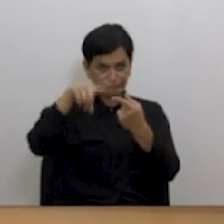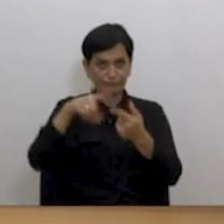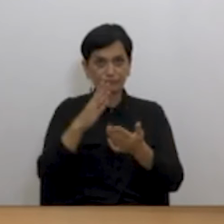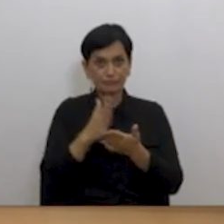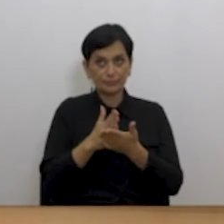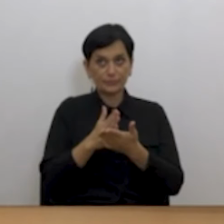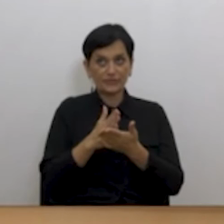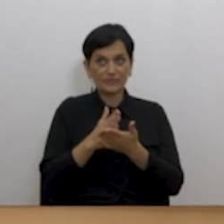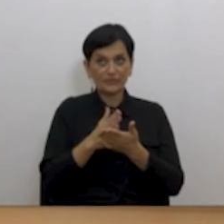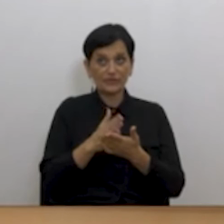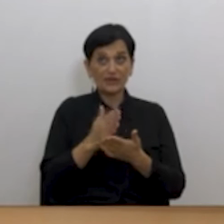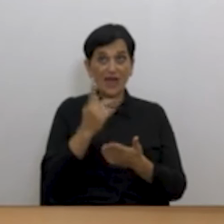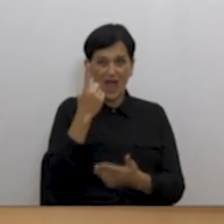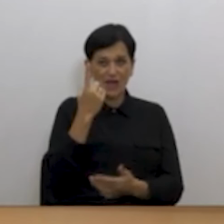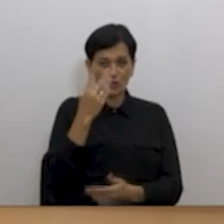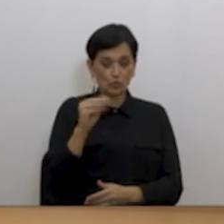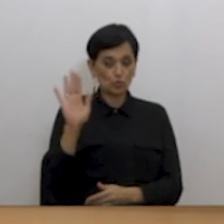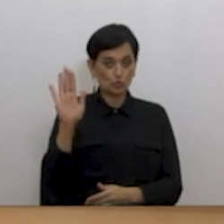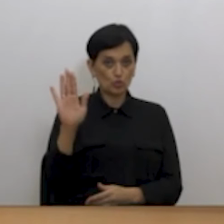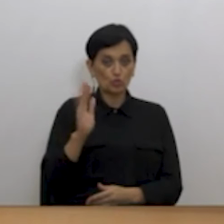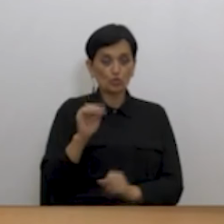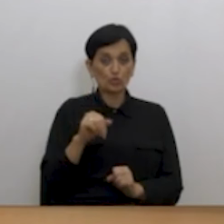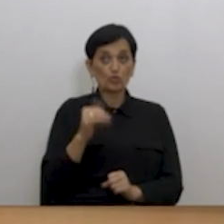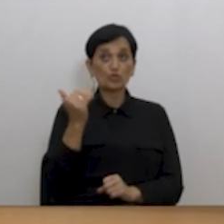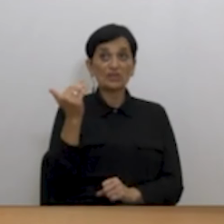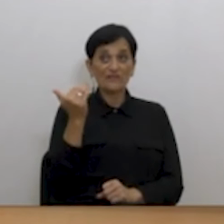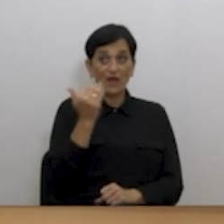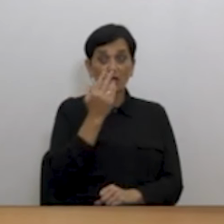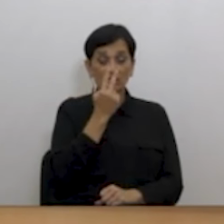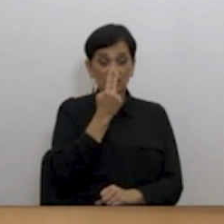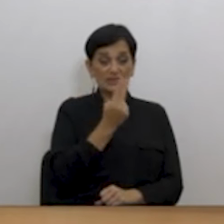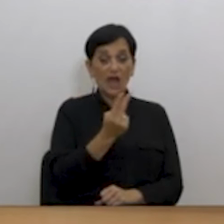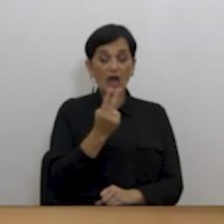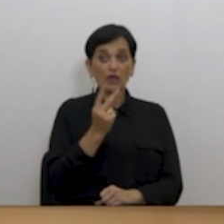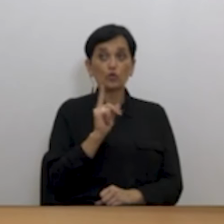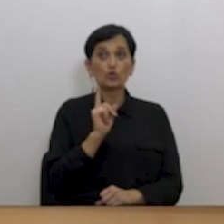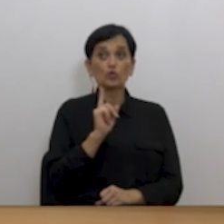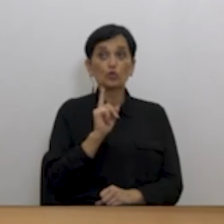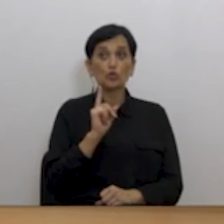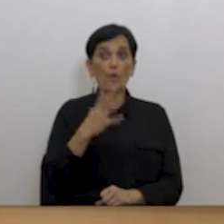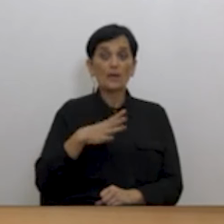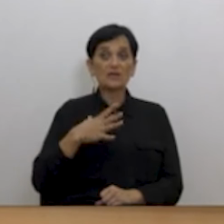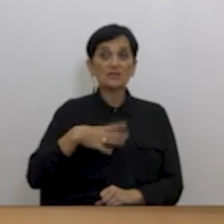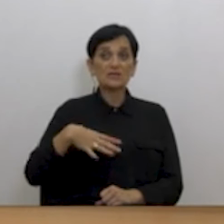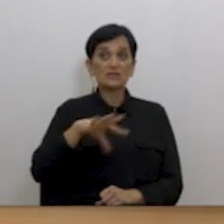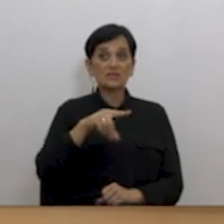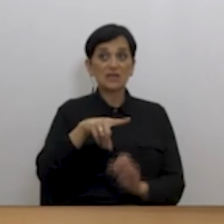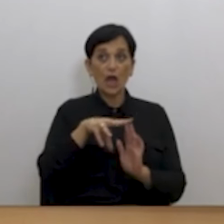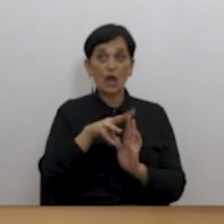თქვენ ერთი წუთი თუ შეიძლება თქვენ დაინახავდით იმას, რომ საქართველოში